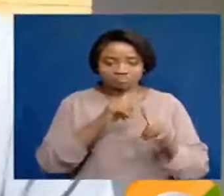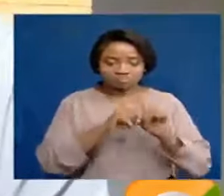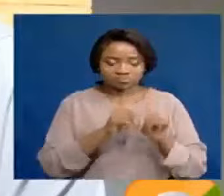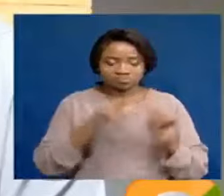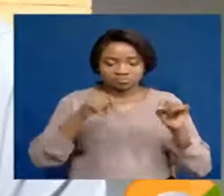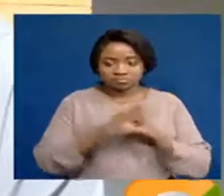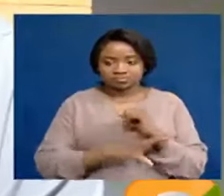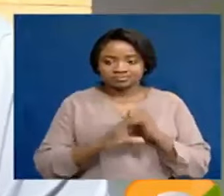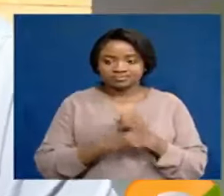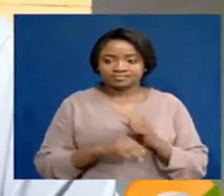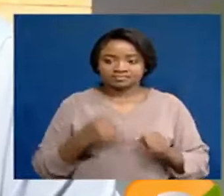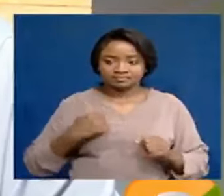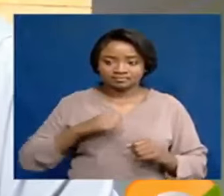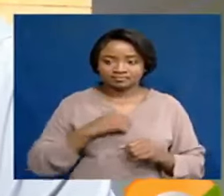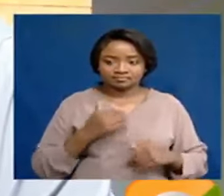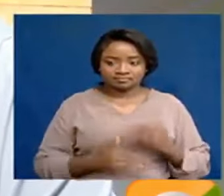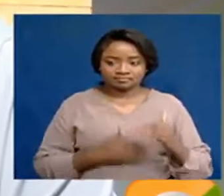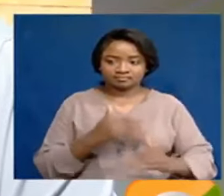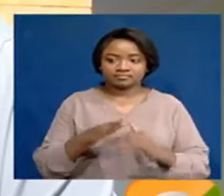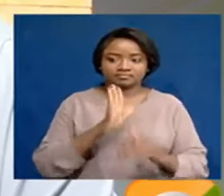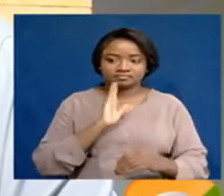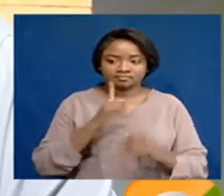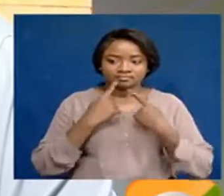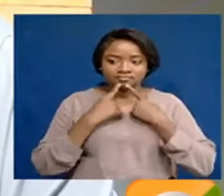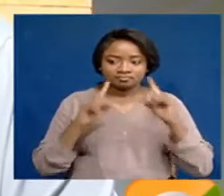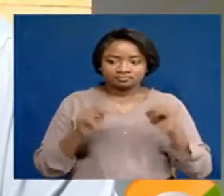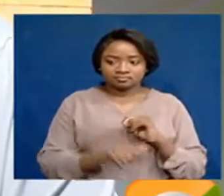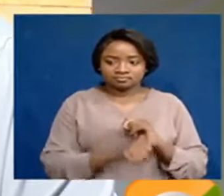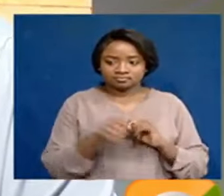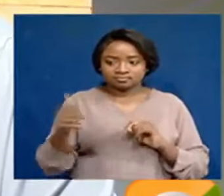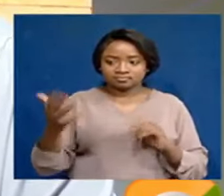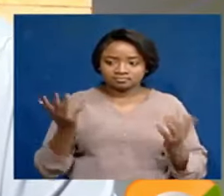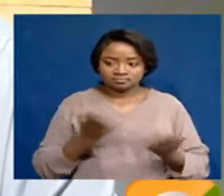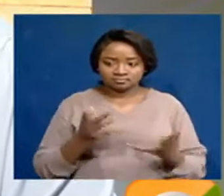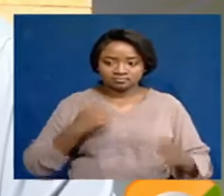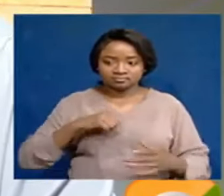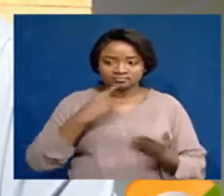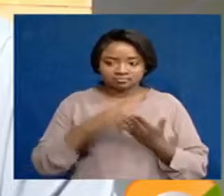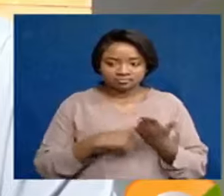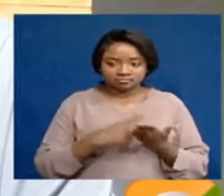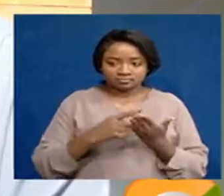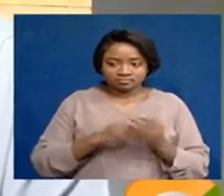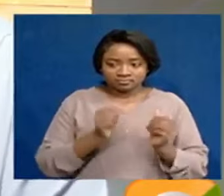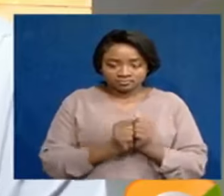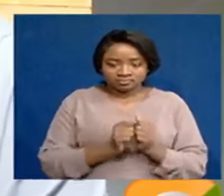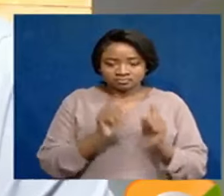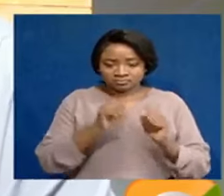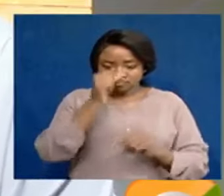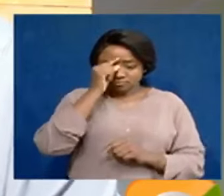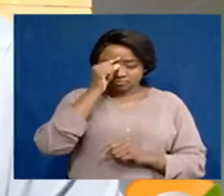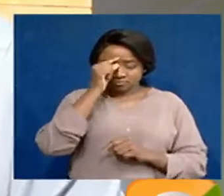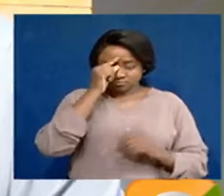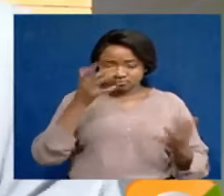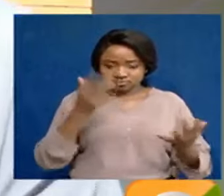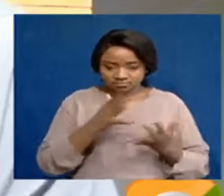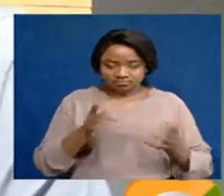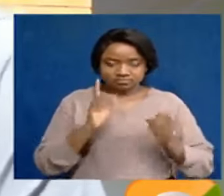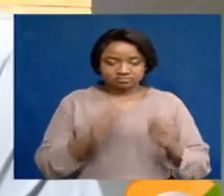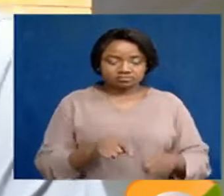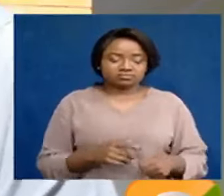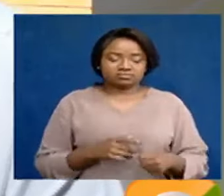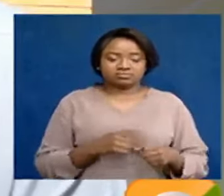will, as we go along, we will announce where the others are. We're talking to government about places to build courts. We got some